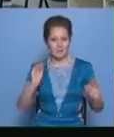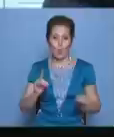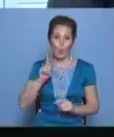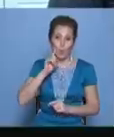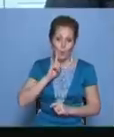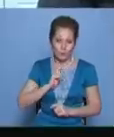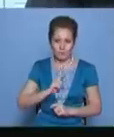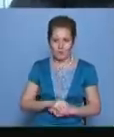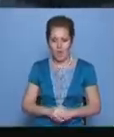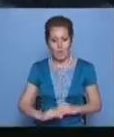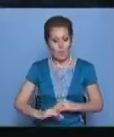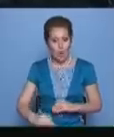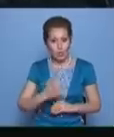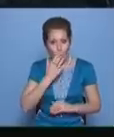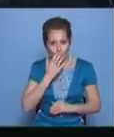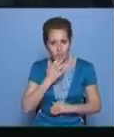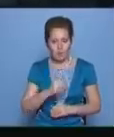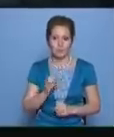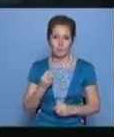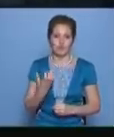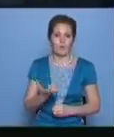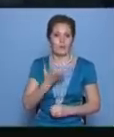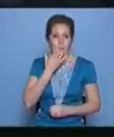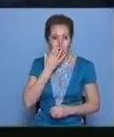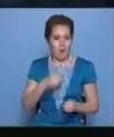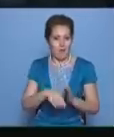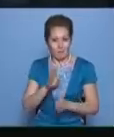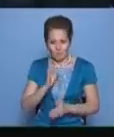пол тут такой теплый. Может быть, тут еще теплее, не знаю.